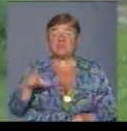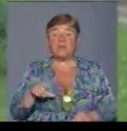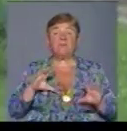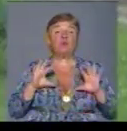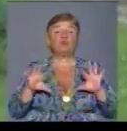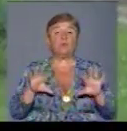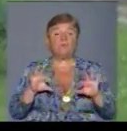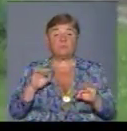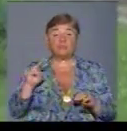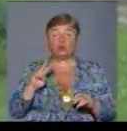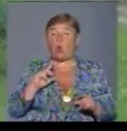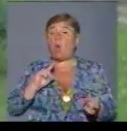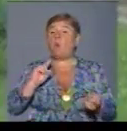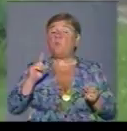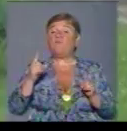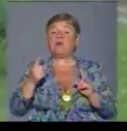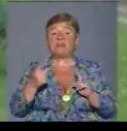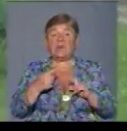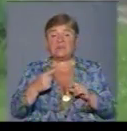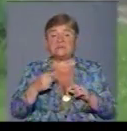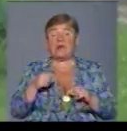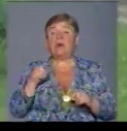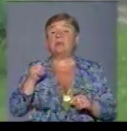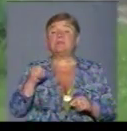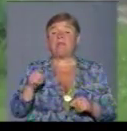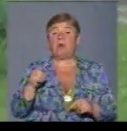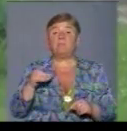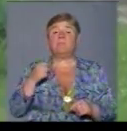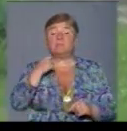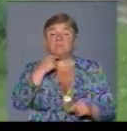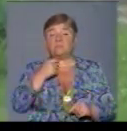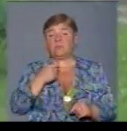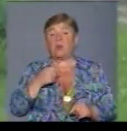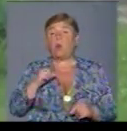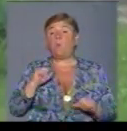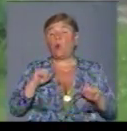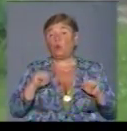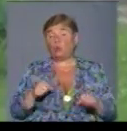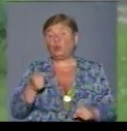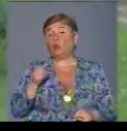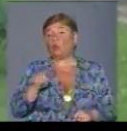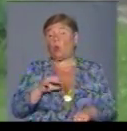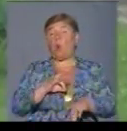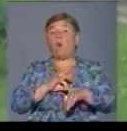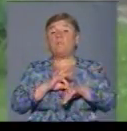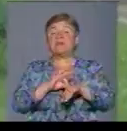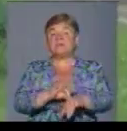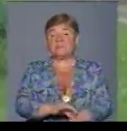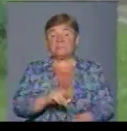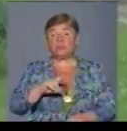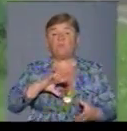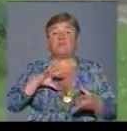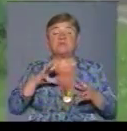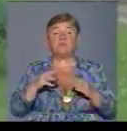що вони поверталися з риболовлі, там вони вживали алкогольні напої. Це могло призвести до того, що концентрація